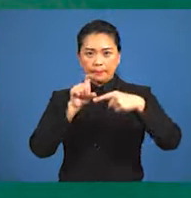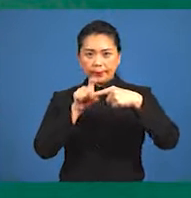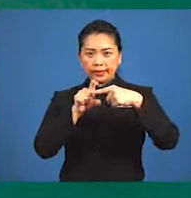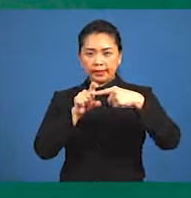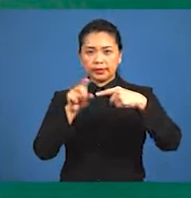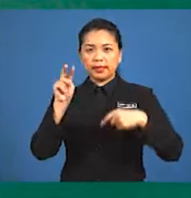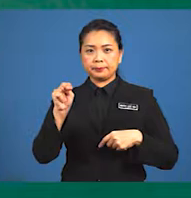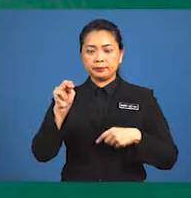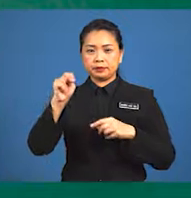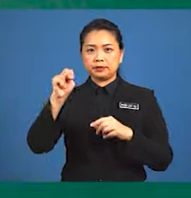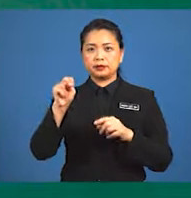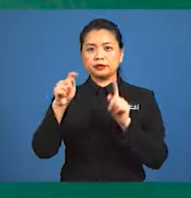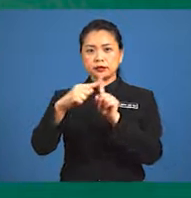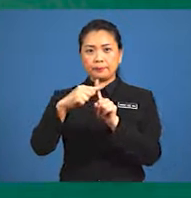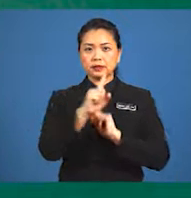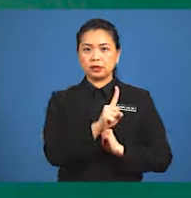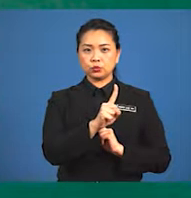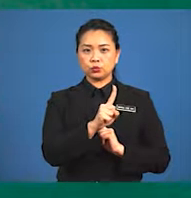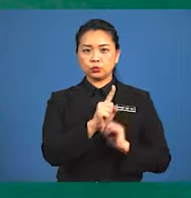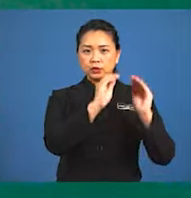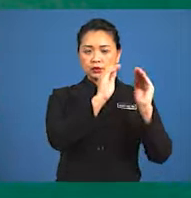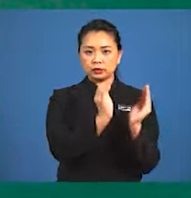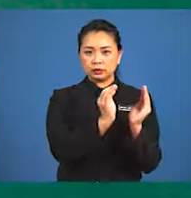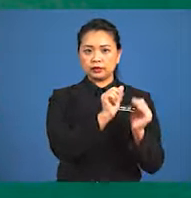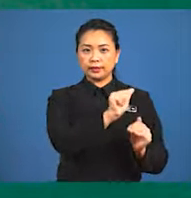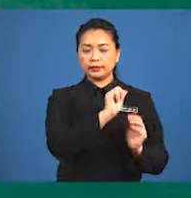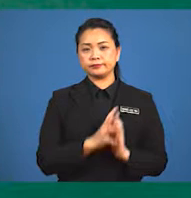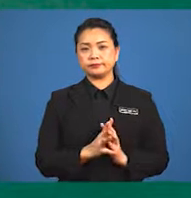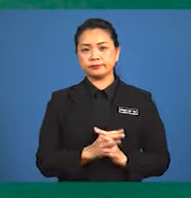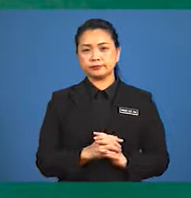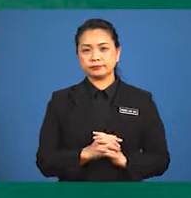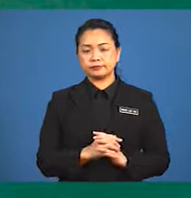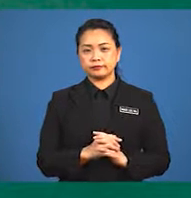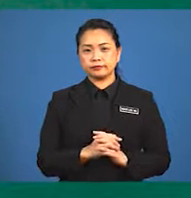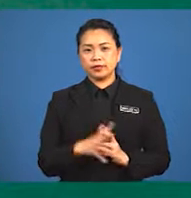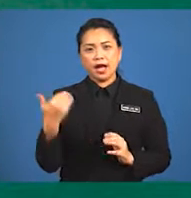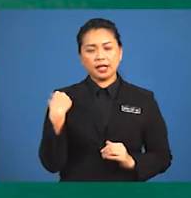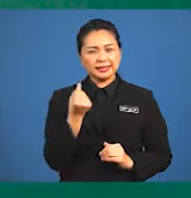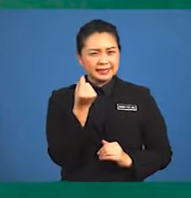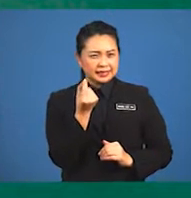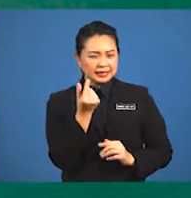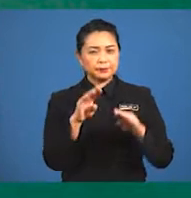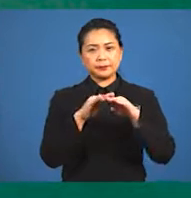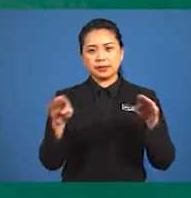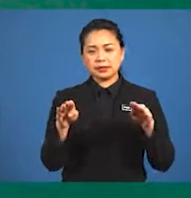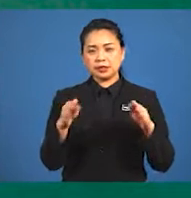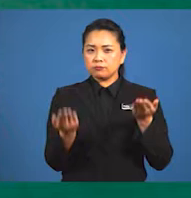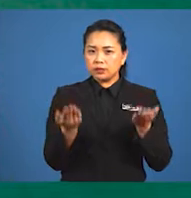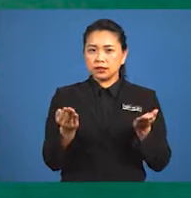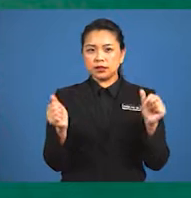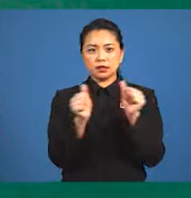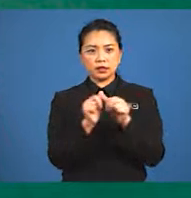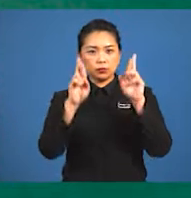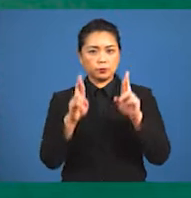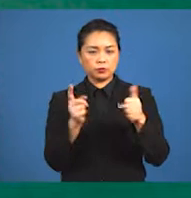bahagikan ungkapan N tambah 1 dan darab A. Terdapat sedikit perbezaan berbanding